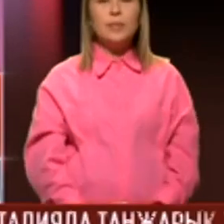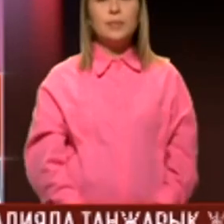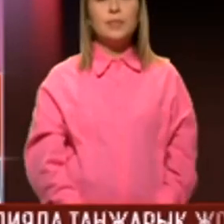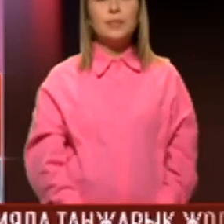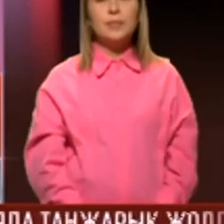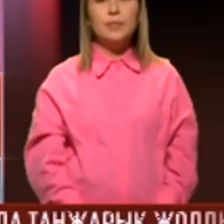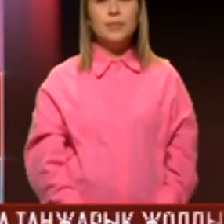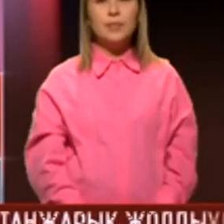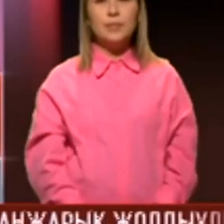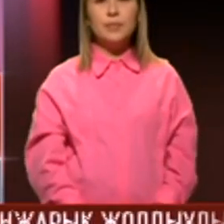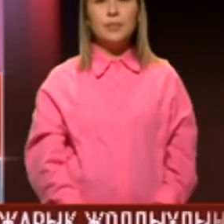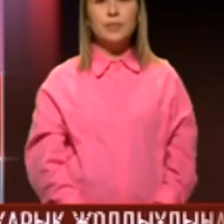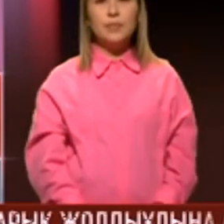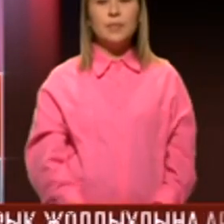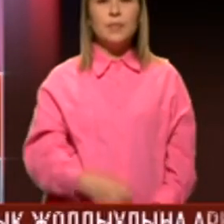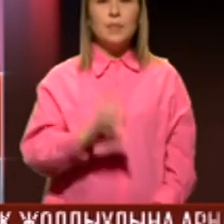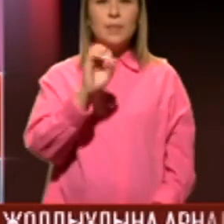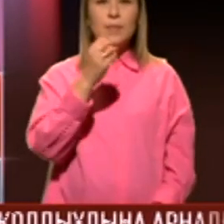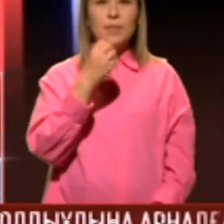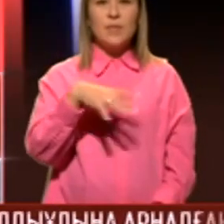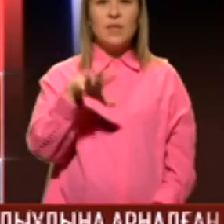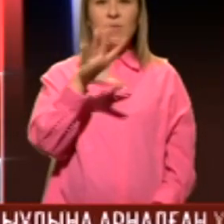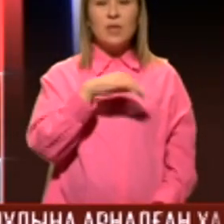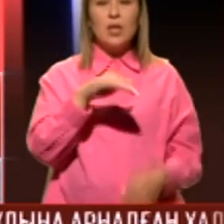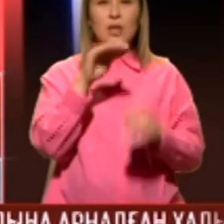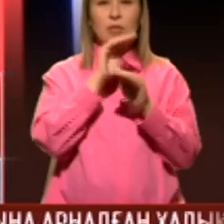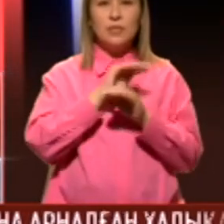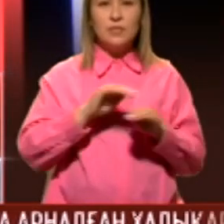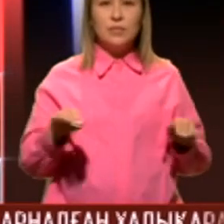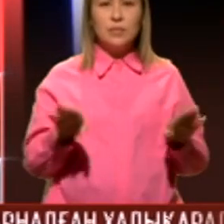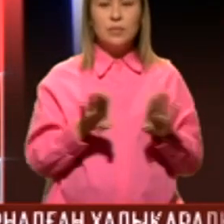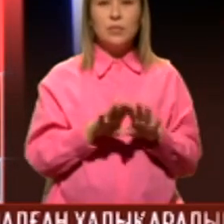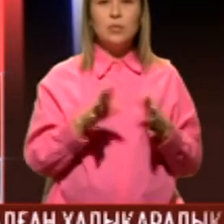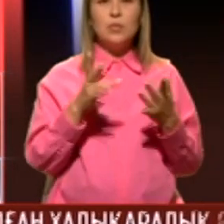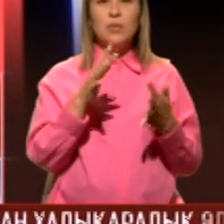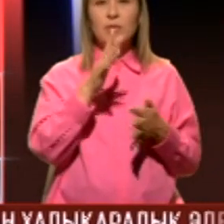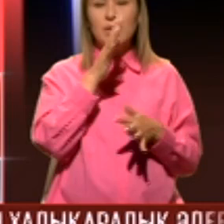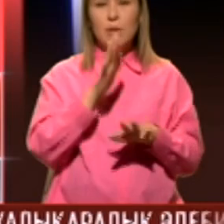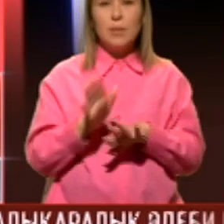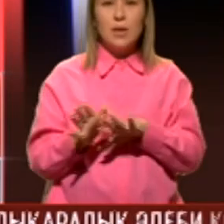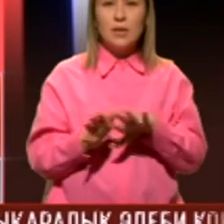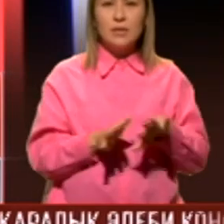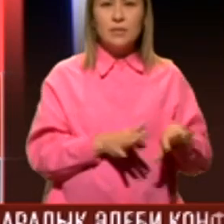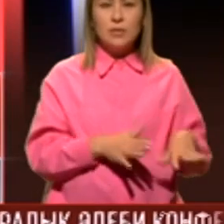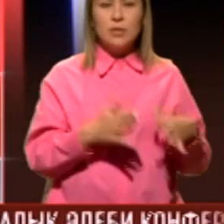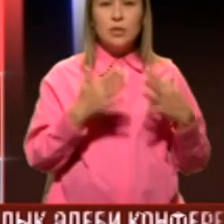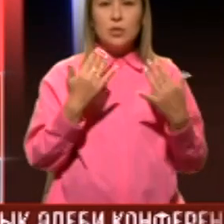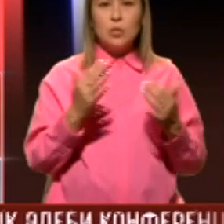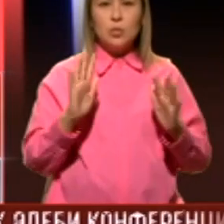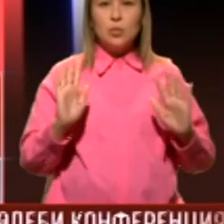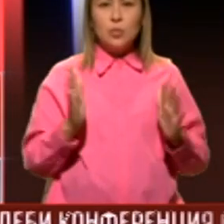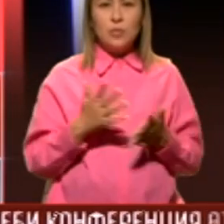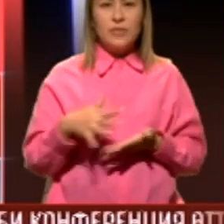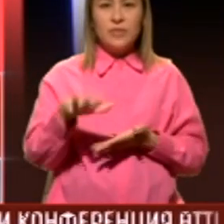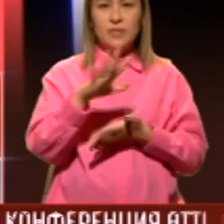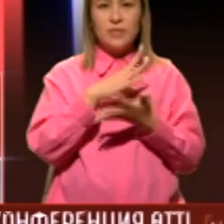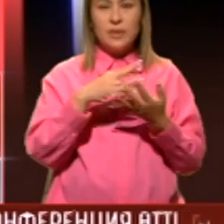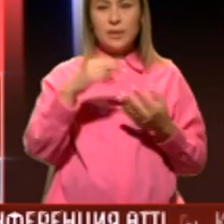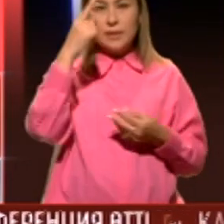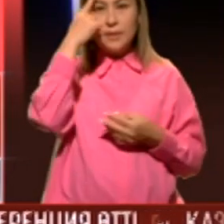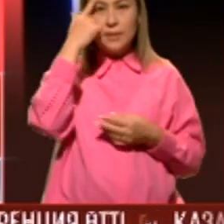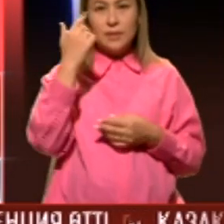Енді Еуразиядан тыныштық кетті. Тыныштық кеткелі қай заман? Қазіргі жағдайды өздеріңіз білесіздер. Кеше